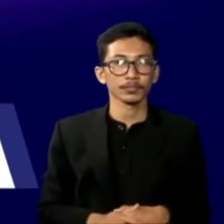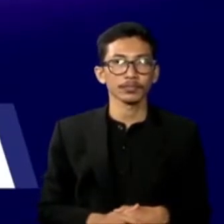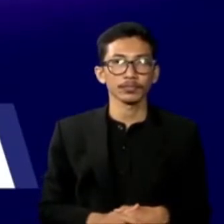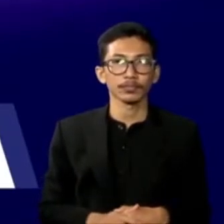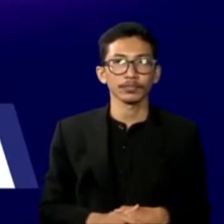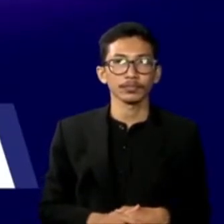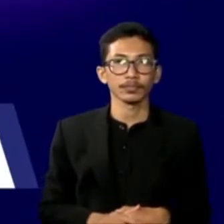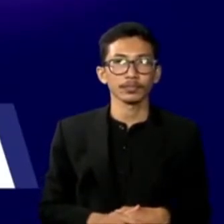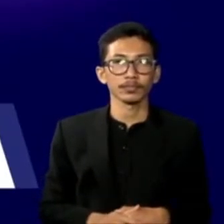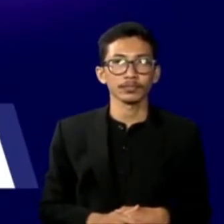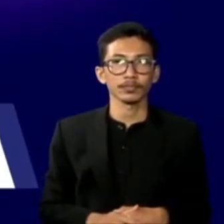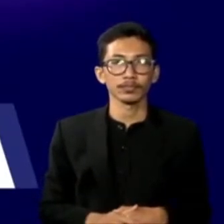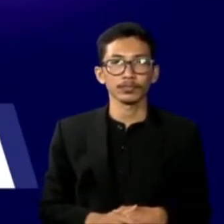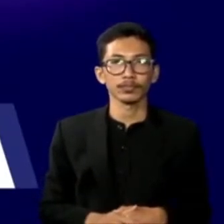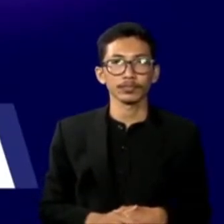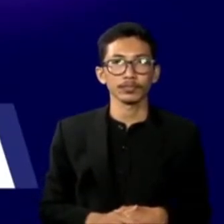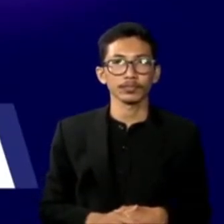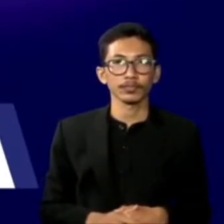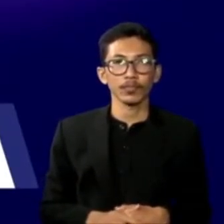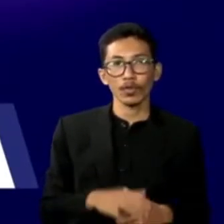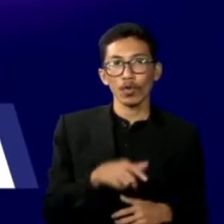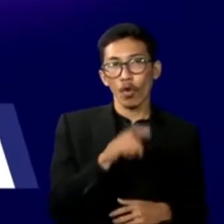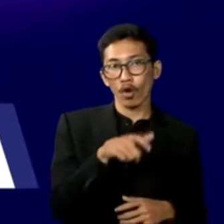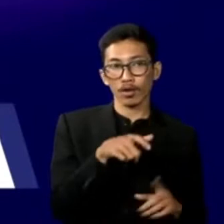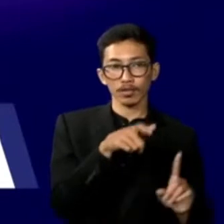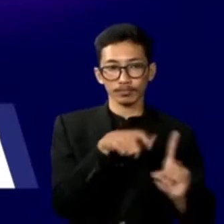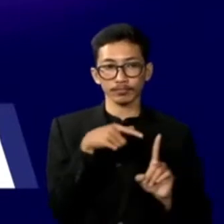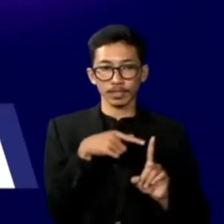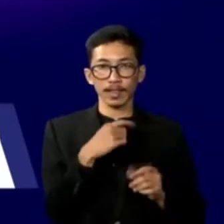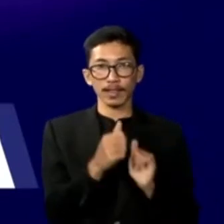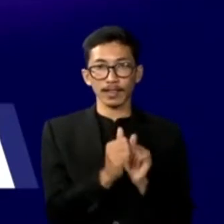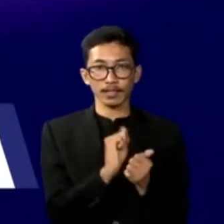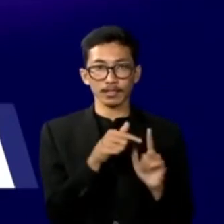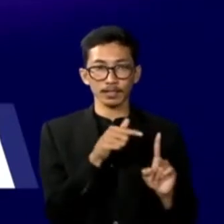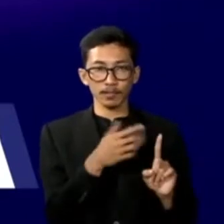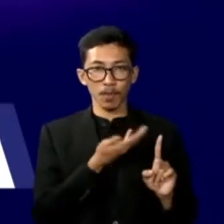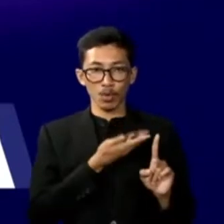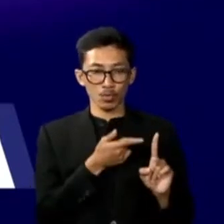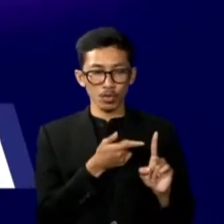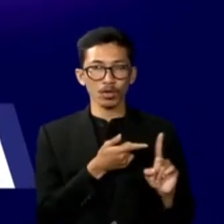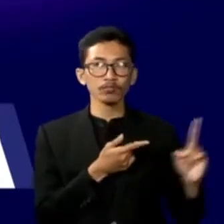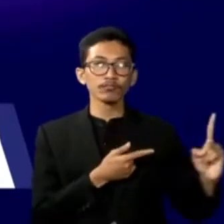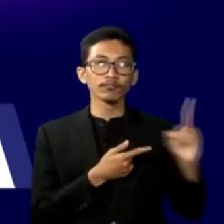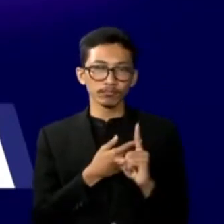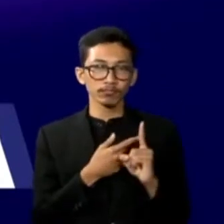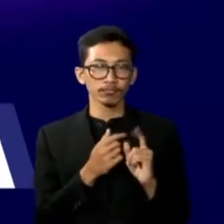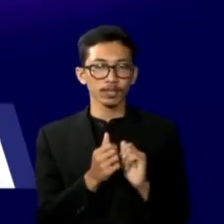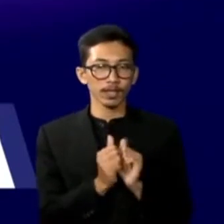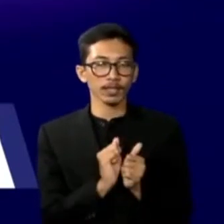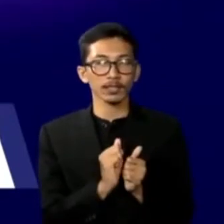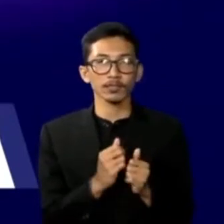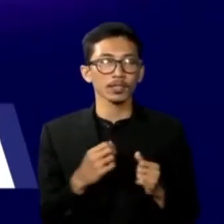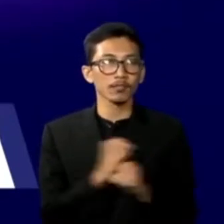sendiri tahu itu sauna itu kalau orang dites itu untuk saya adalah pahlawan karena dia berani menaruh